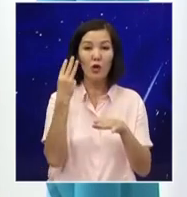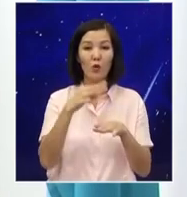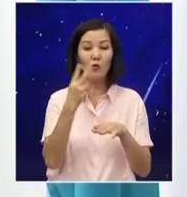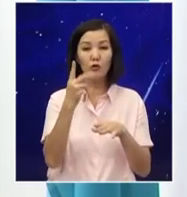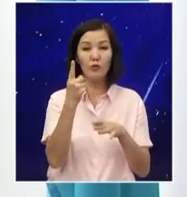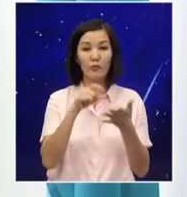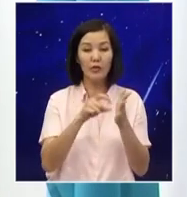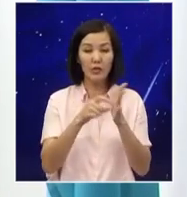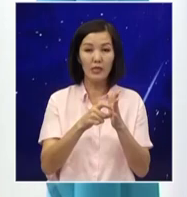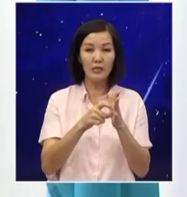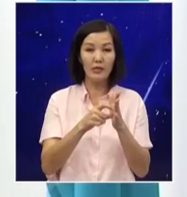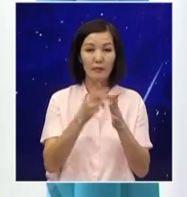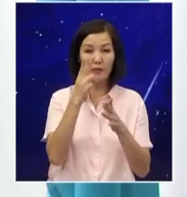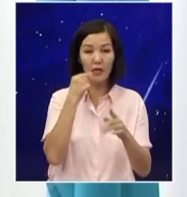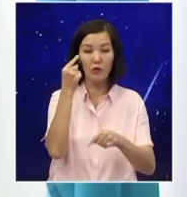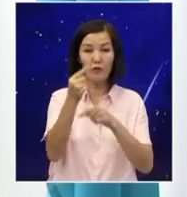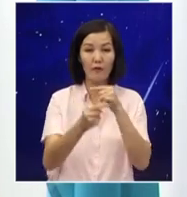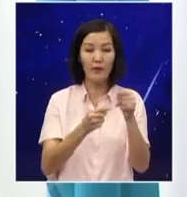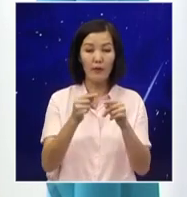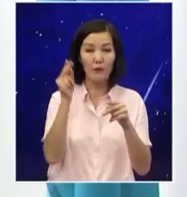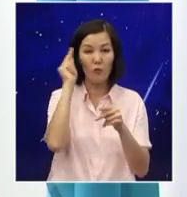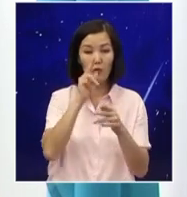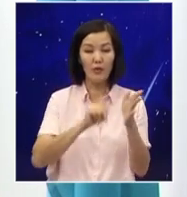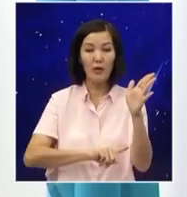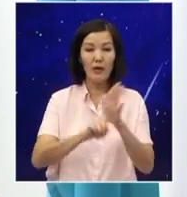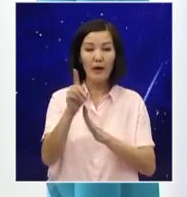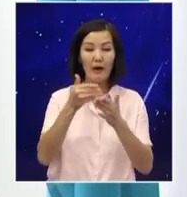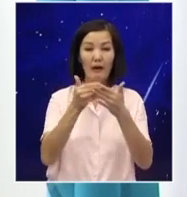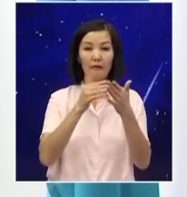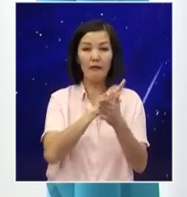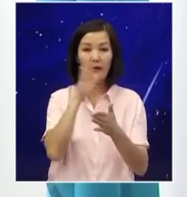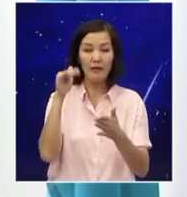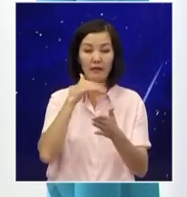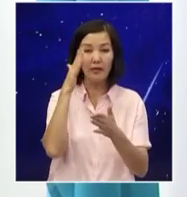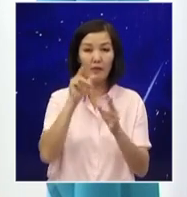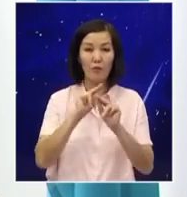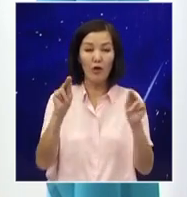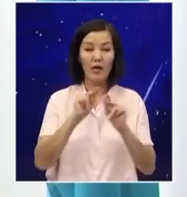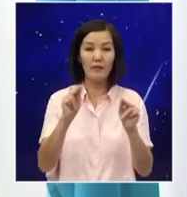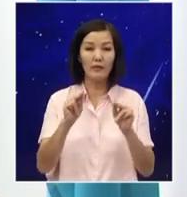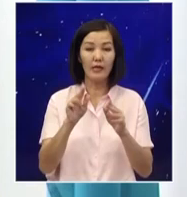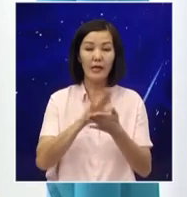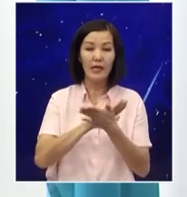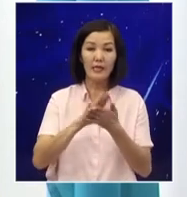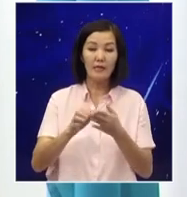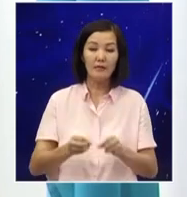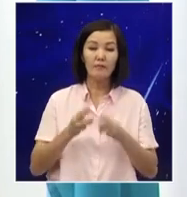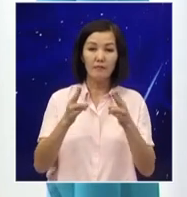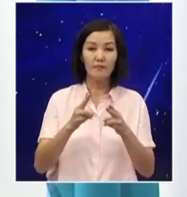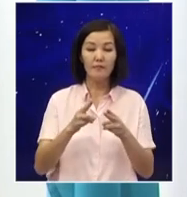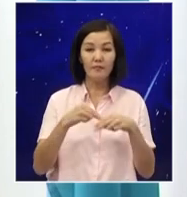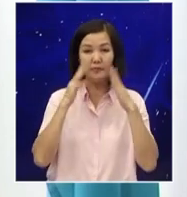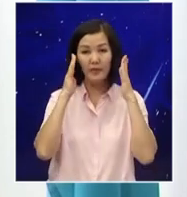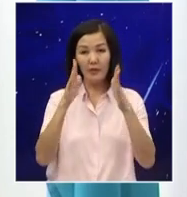бірінші сынып оқушылары дәстүрлі форматта оқитын болады. Біз оқу басталар алдында ата-аналармен және мұғалімдермен мектептегі санитарлық қауіпсіздікті сақтау